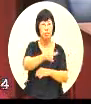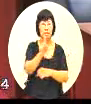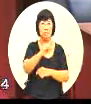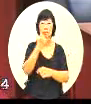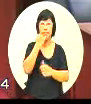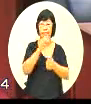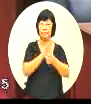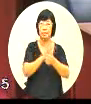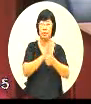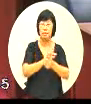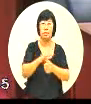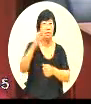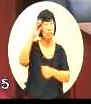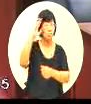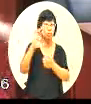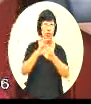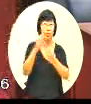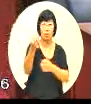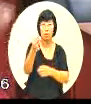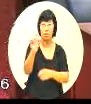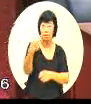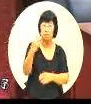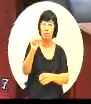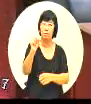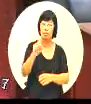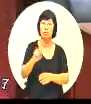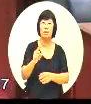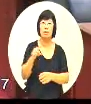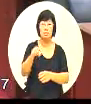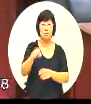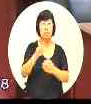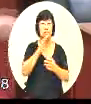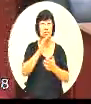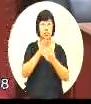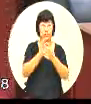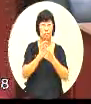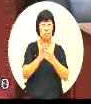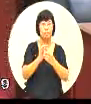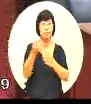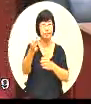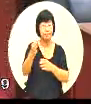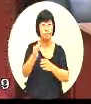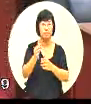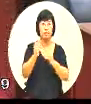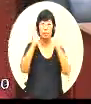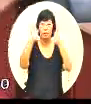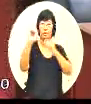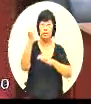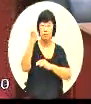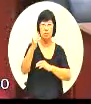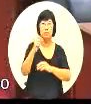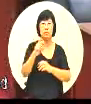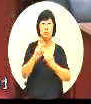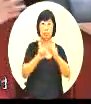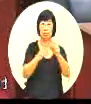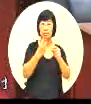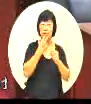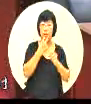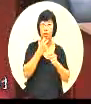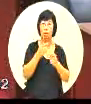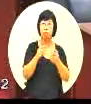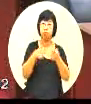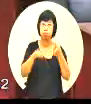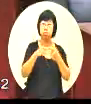造财源？那才是我们要做的。所以针对这个财政正义的部分，包括中央你们认为应补没有补